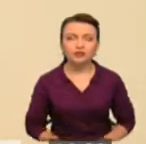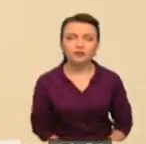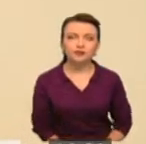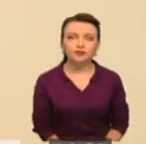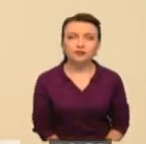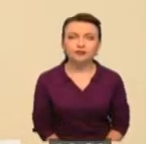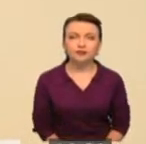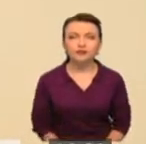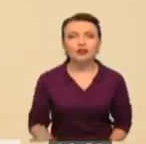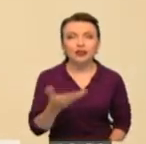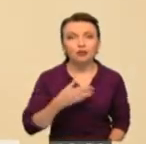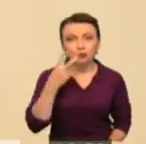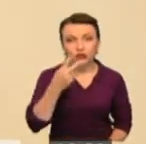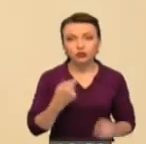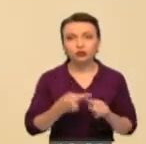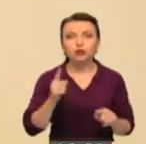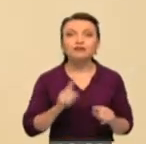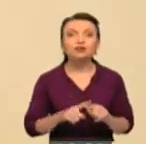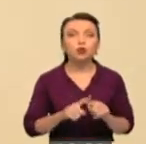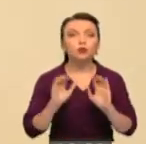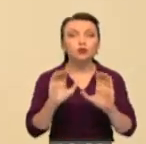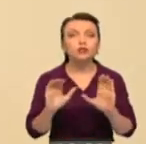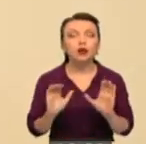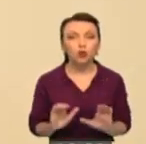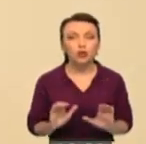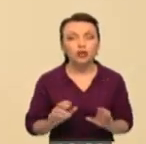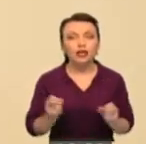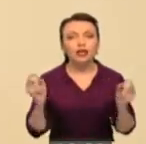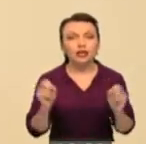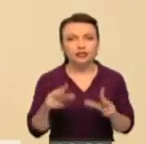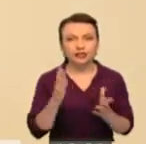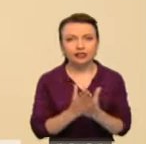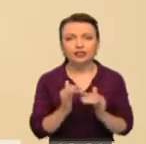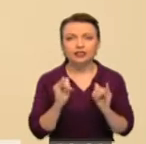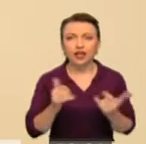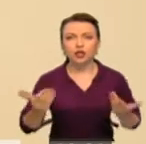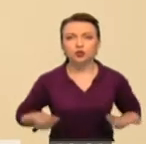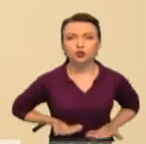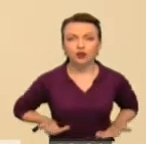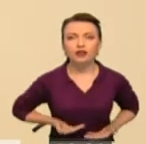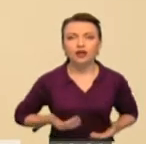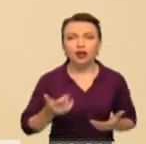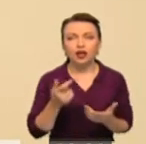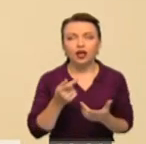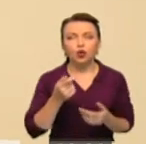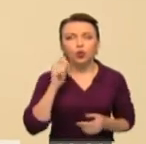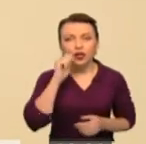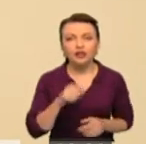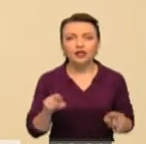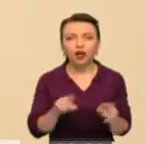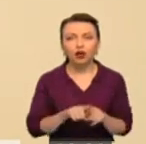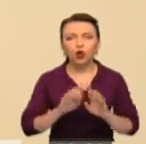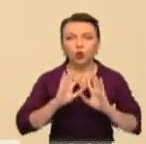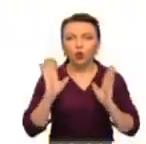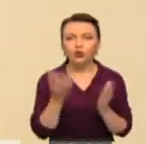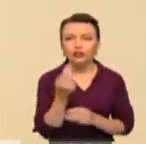міський голова. Ми бачимо в цьому законі ризики для існування України як унітарної